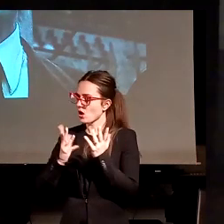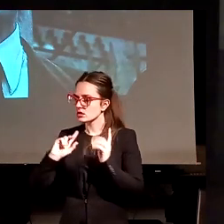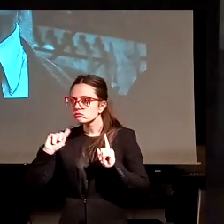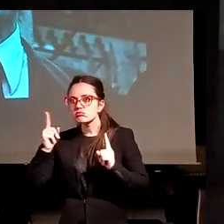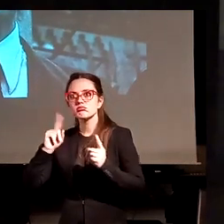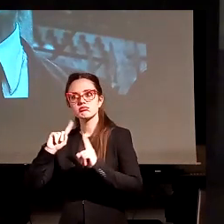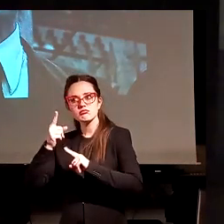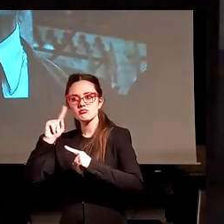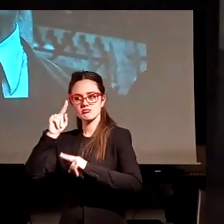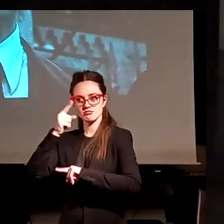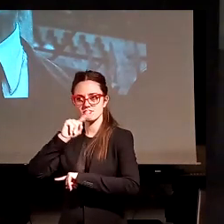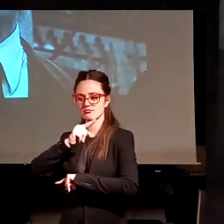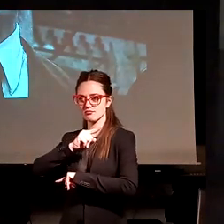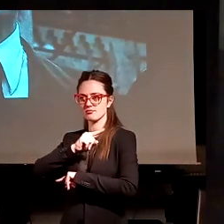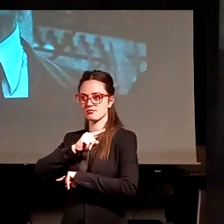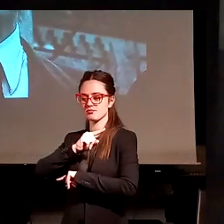e